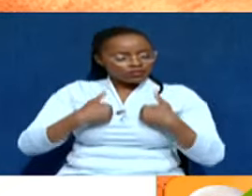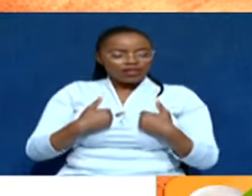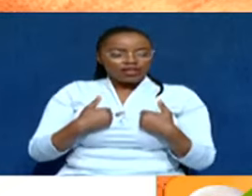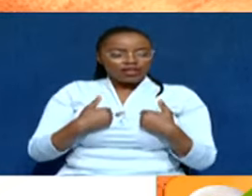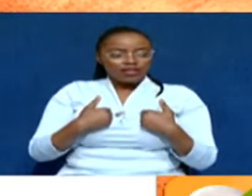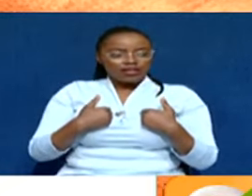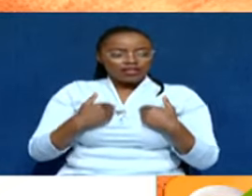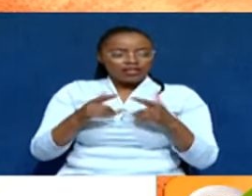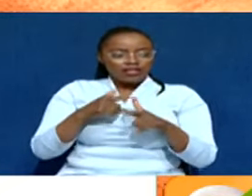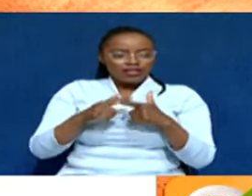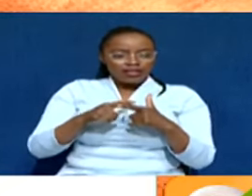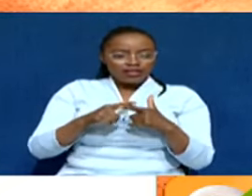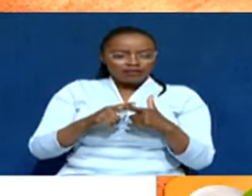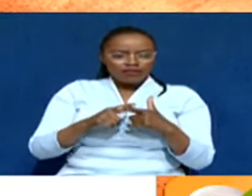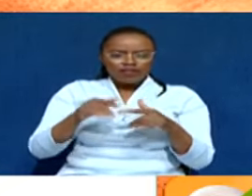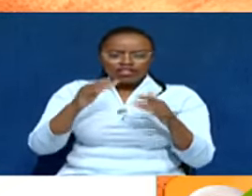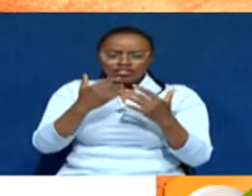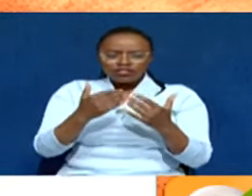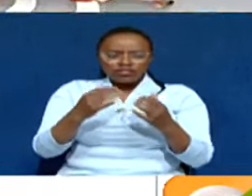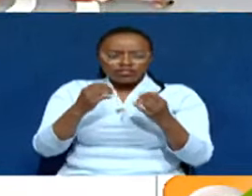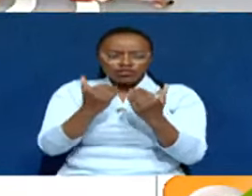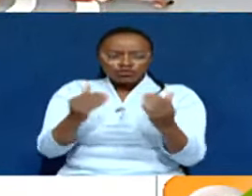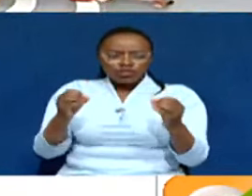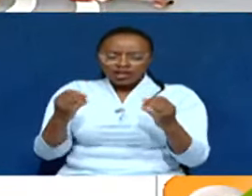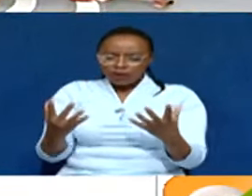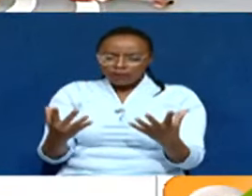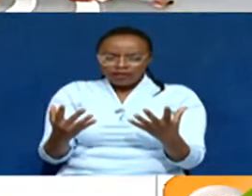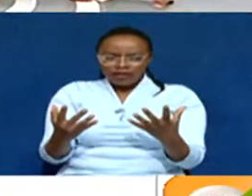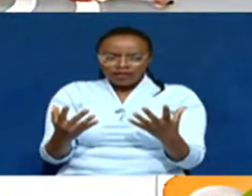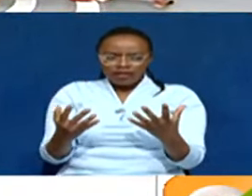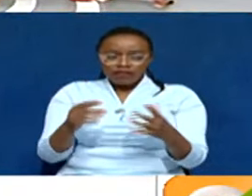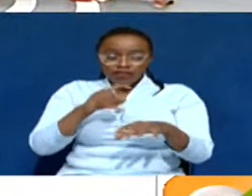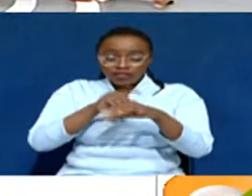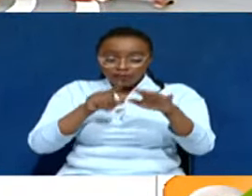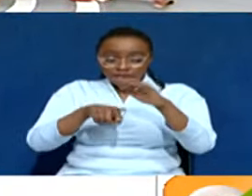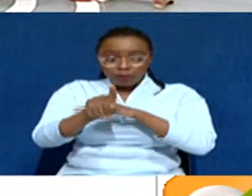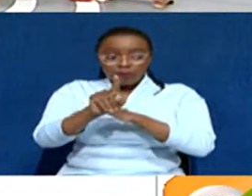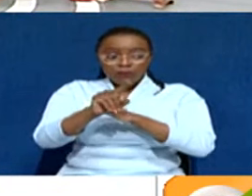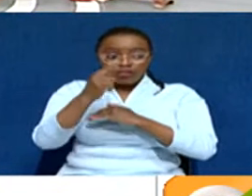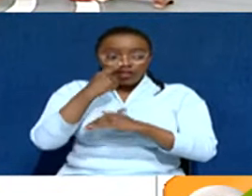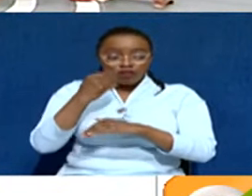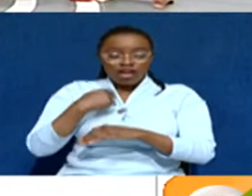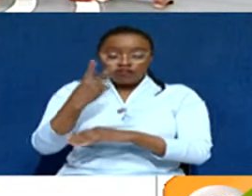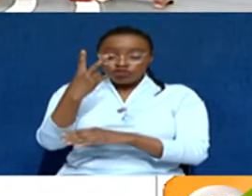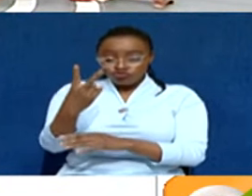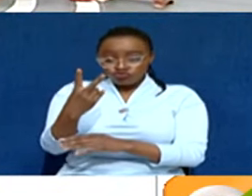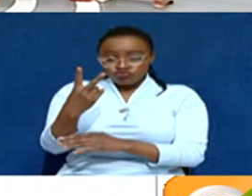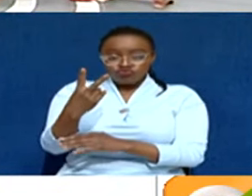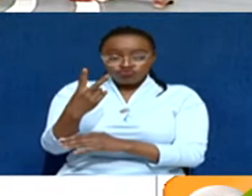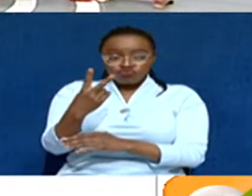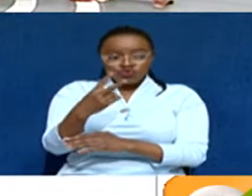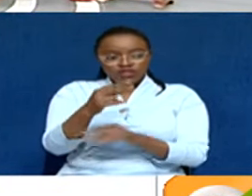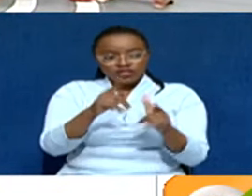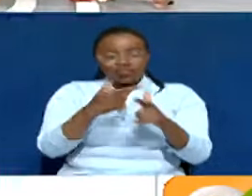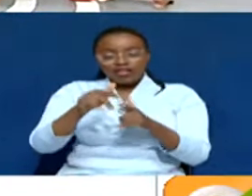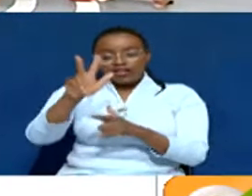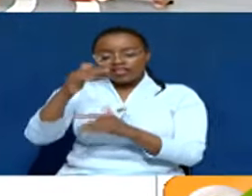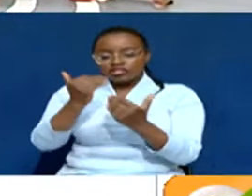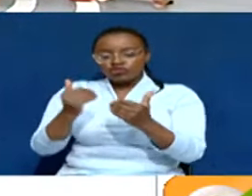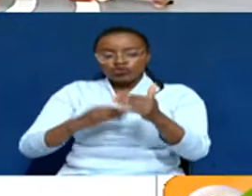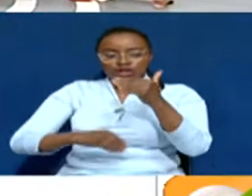And then kukakuja na hii kitu. Watoto walikuwa gapi? Watoto walikuwa. Nikiingia kwa hiyo nyumba at that time, watoto walikuwa wawili. So mtoto watatu